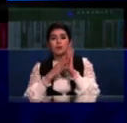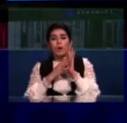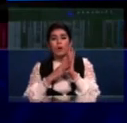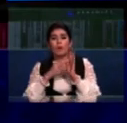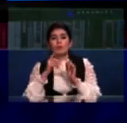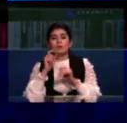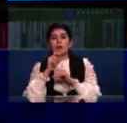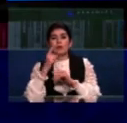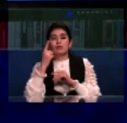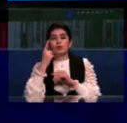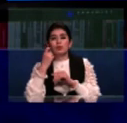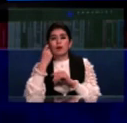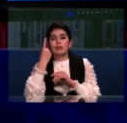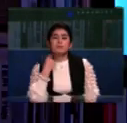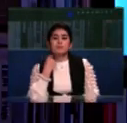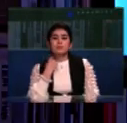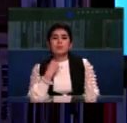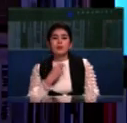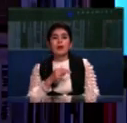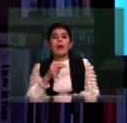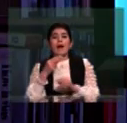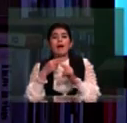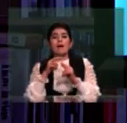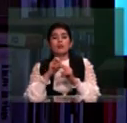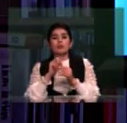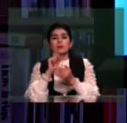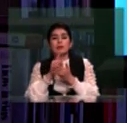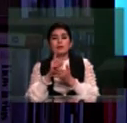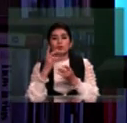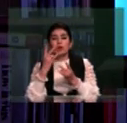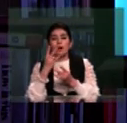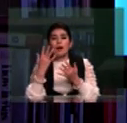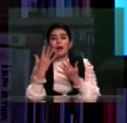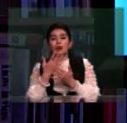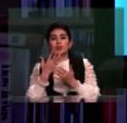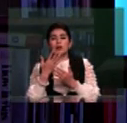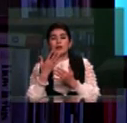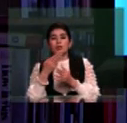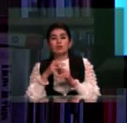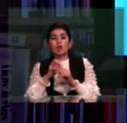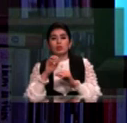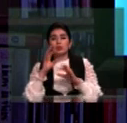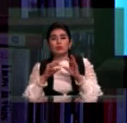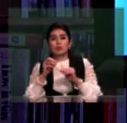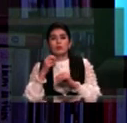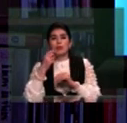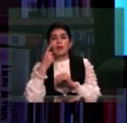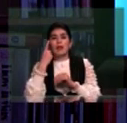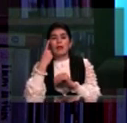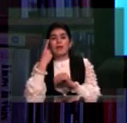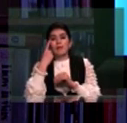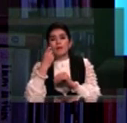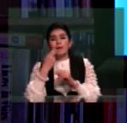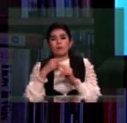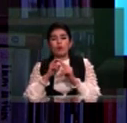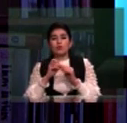1, на странице 101. Вопросом к заданию было, какие основные угрозы существуют для информационной